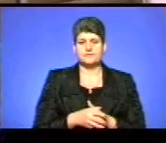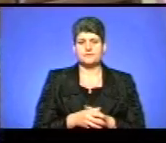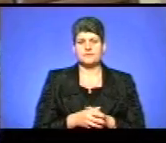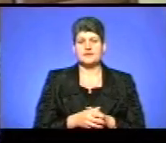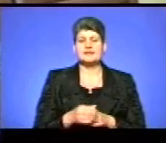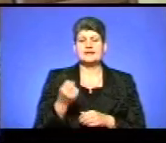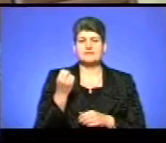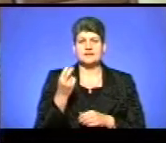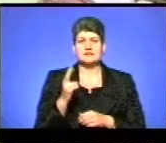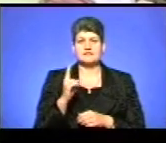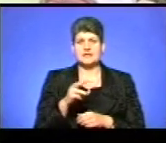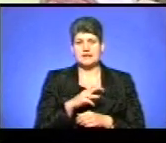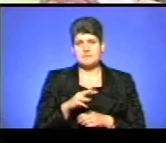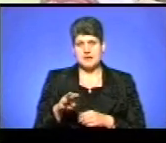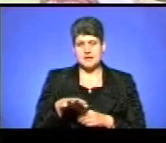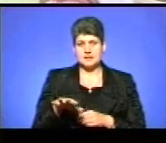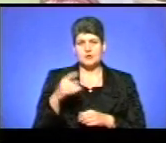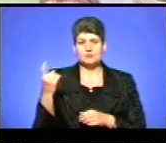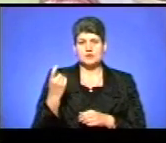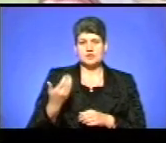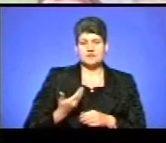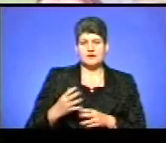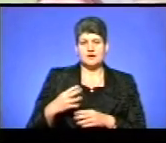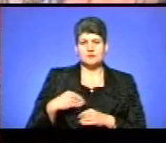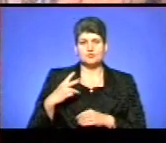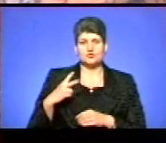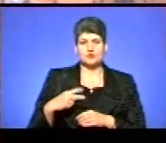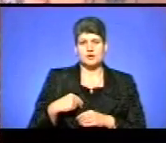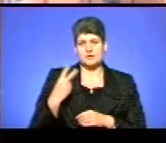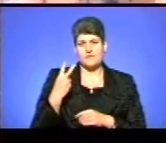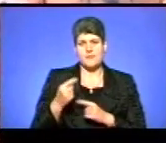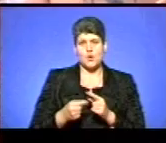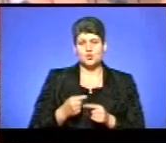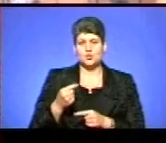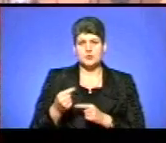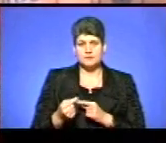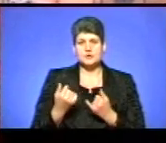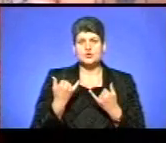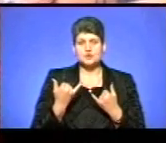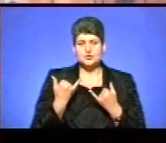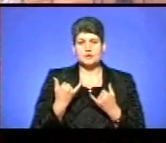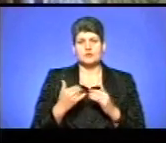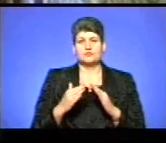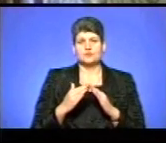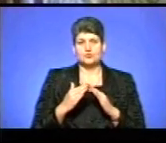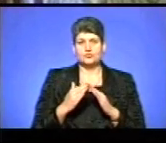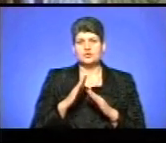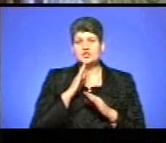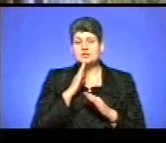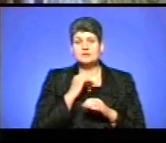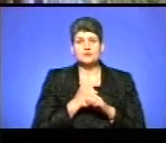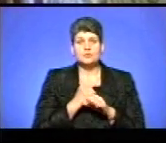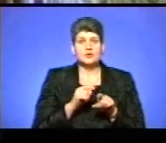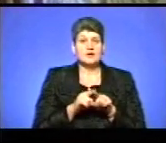На 12 квадратних метрах господиня живе разом з донькою та двома онуками. Сьогодні помешкання жінка перетворила